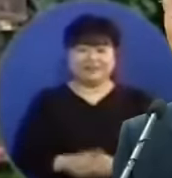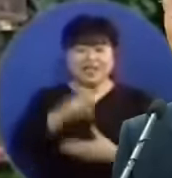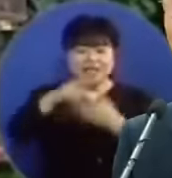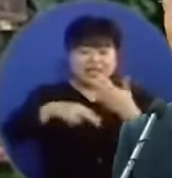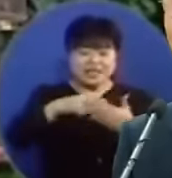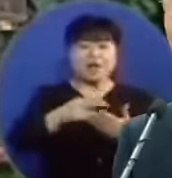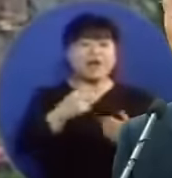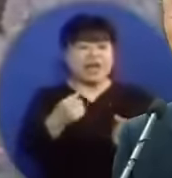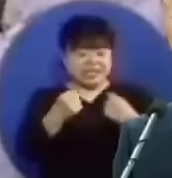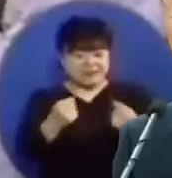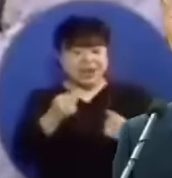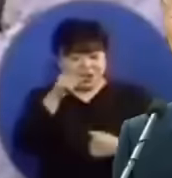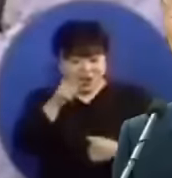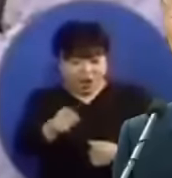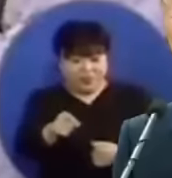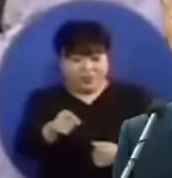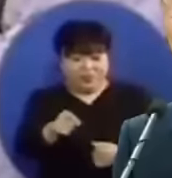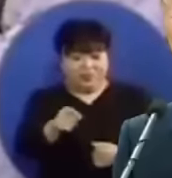야훼를 기뻐하는 것이